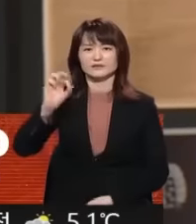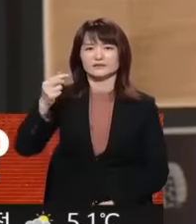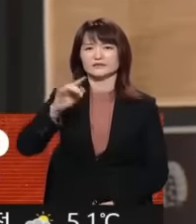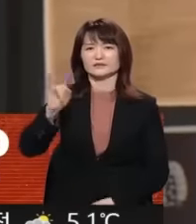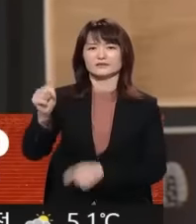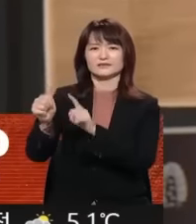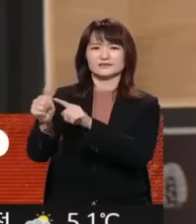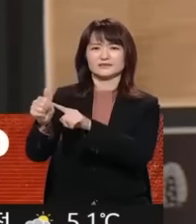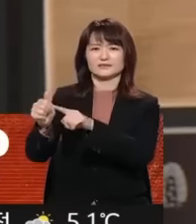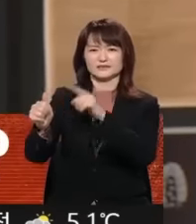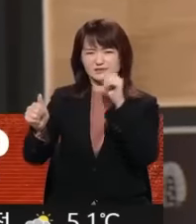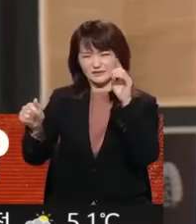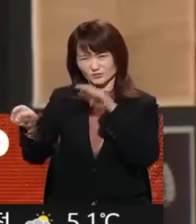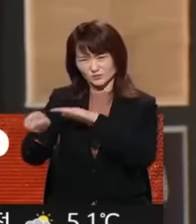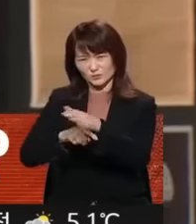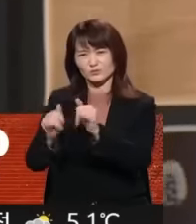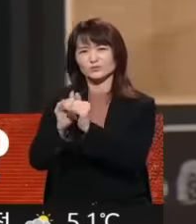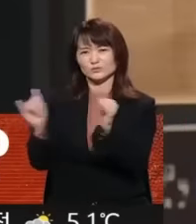이놈아